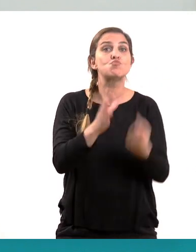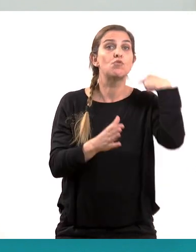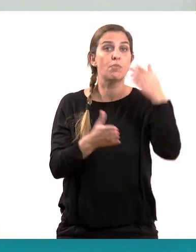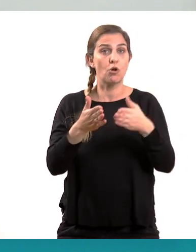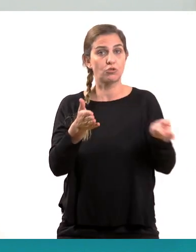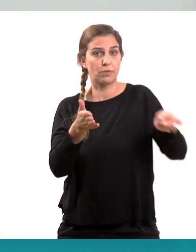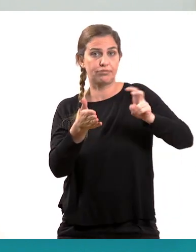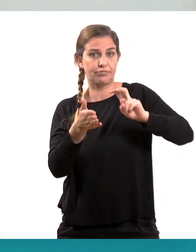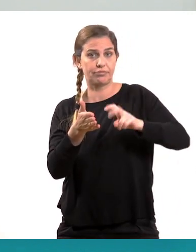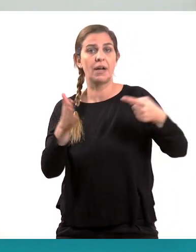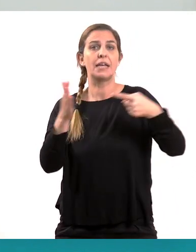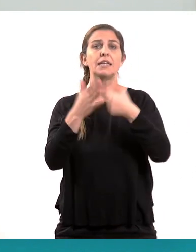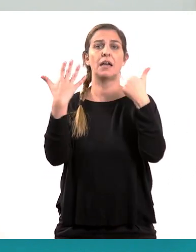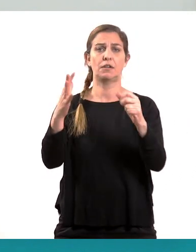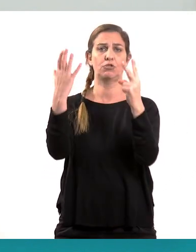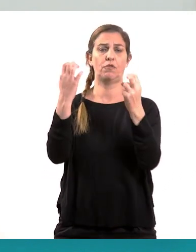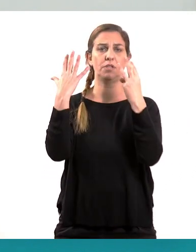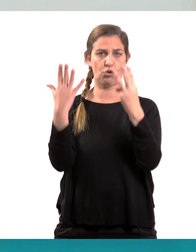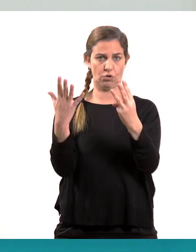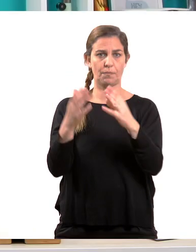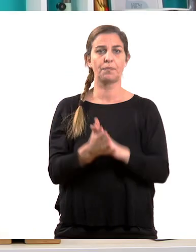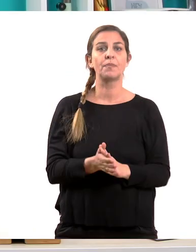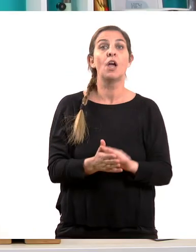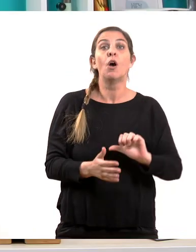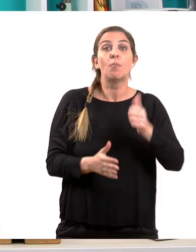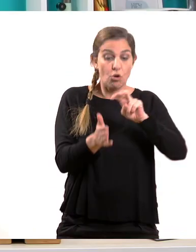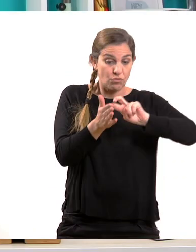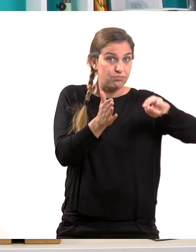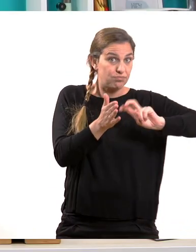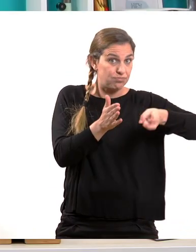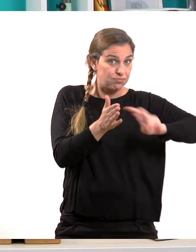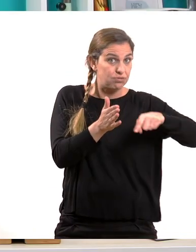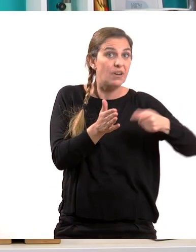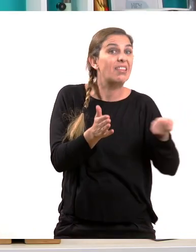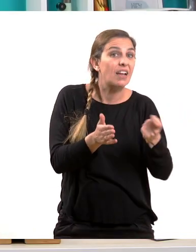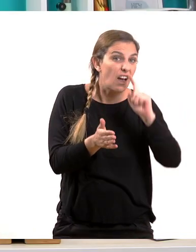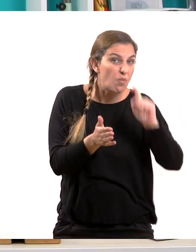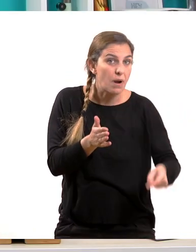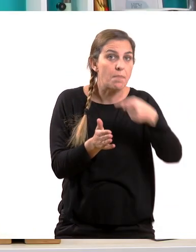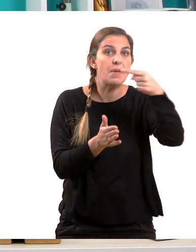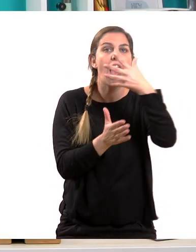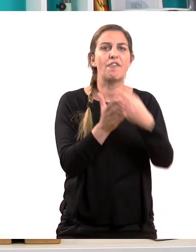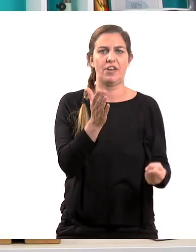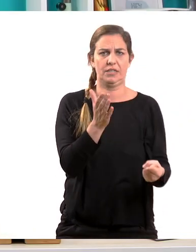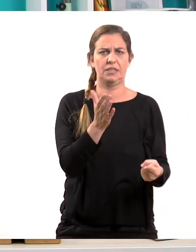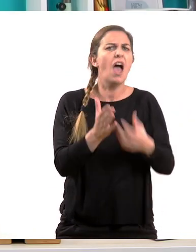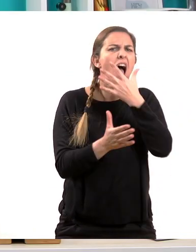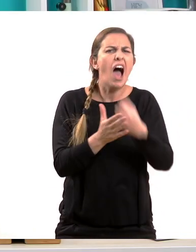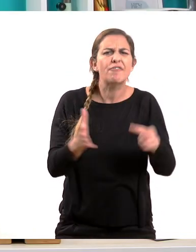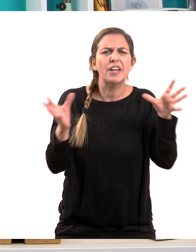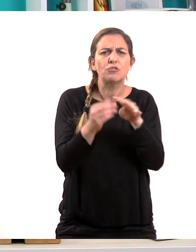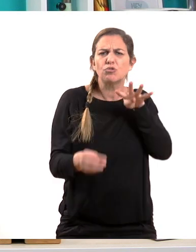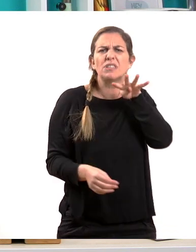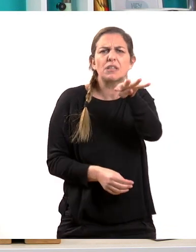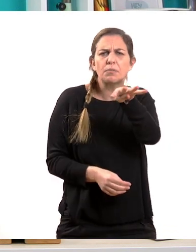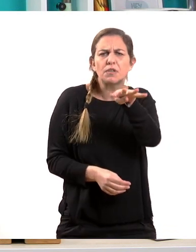που κατεβήκανε? Τους αφαιρέσαμε. Και πώς κάνουμε, είπαμε, την αφαίρεση με μεγάλους αριθμούς? Όπως ακριβώς την κάναμε και με